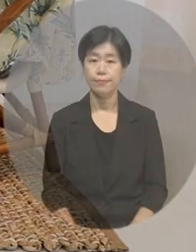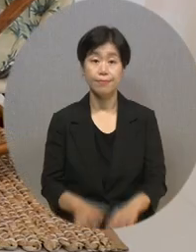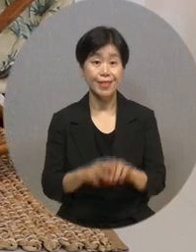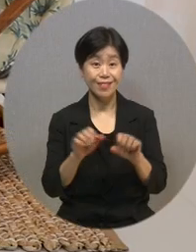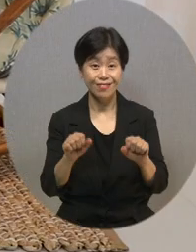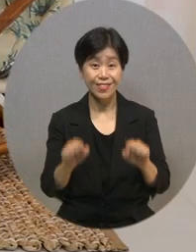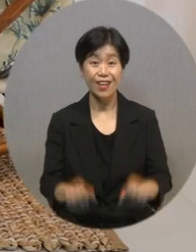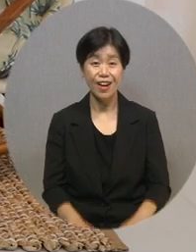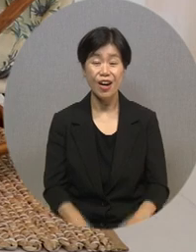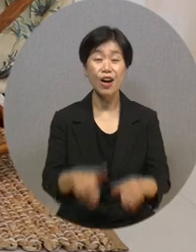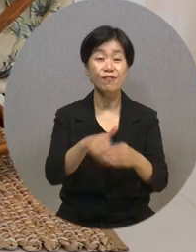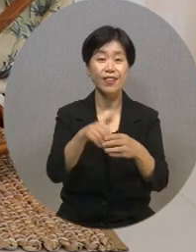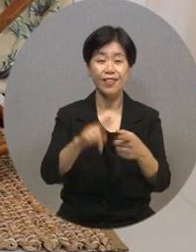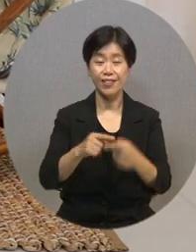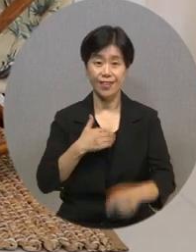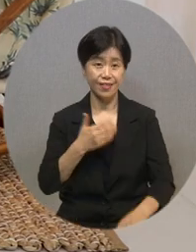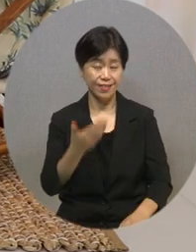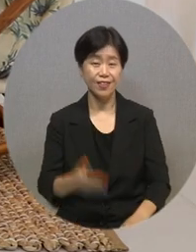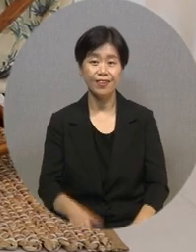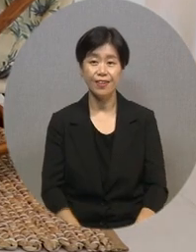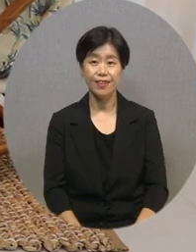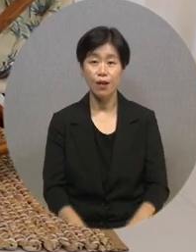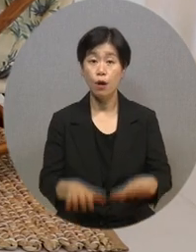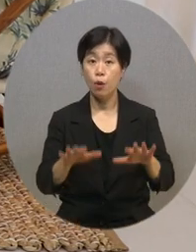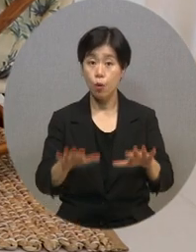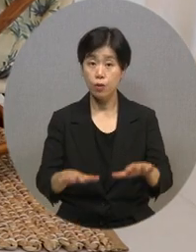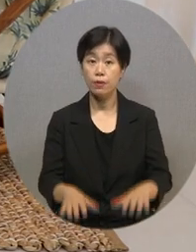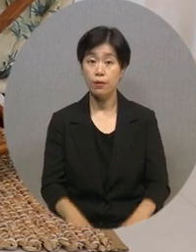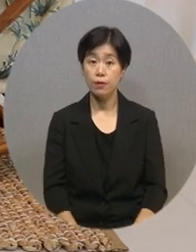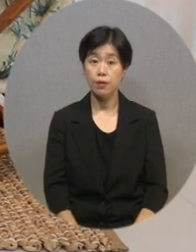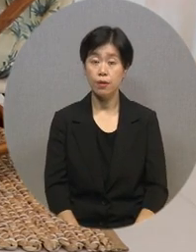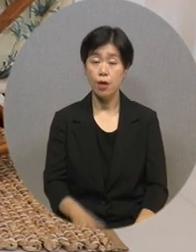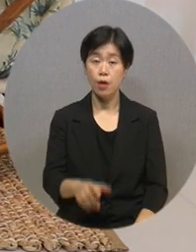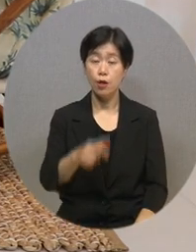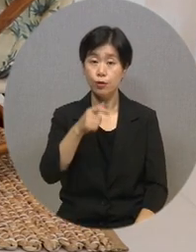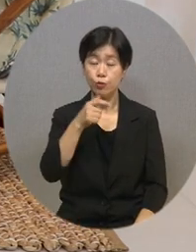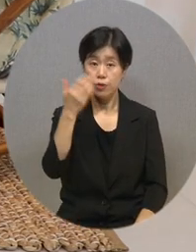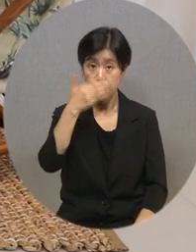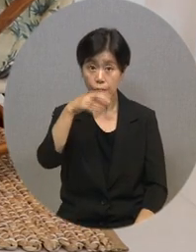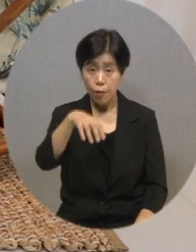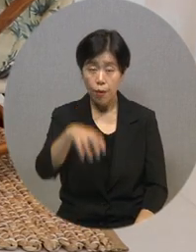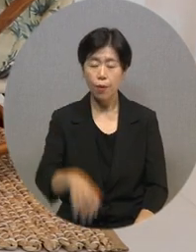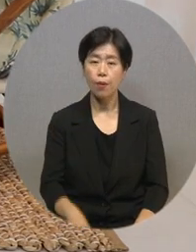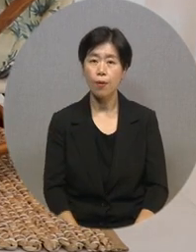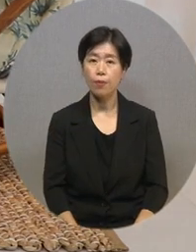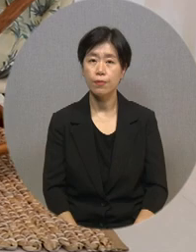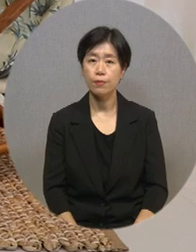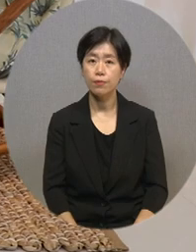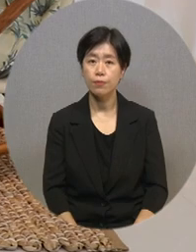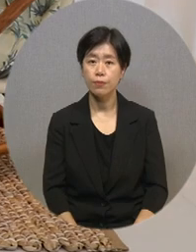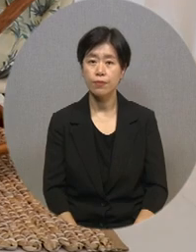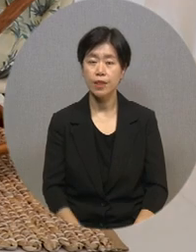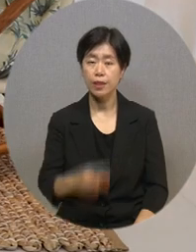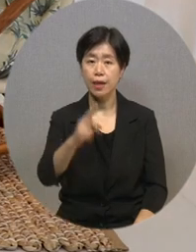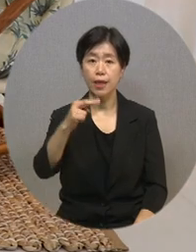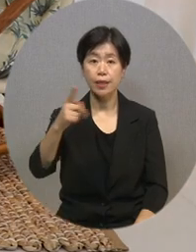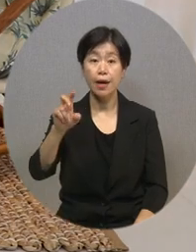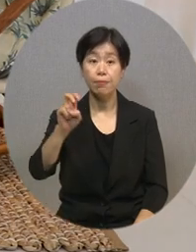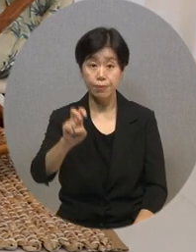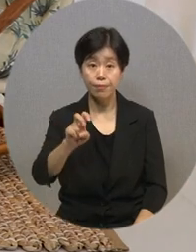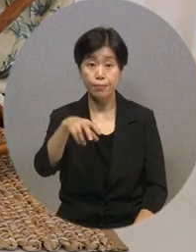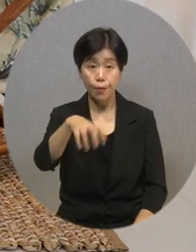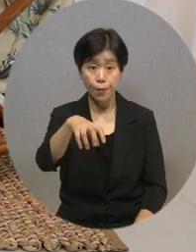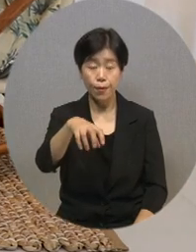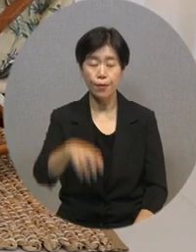안녕하십니까. 문화가 소식입니다. 오늘은 순천시 소재 바담 갤러리에서 라탄이라는